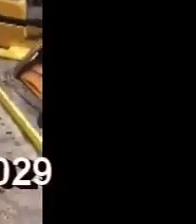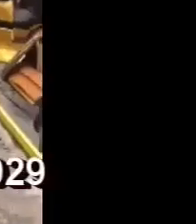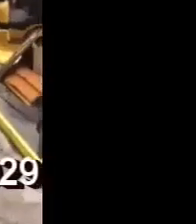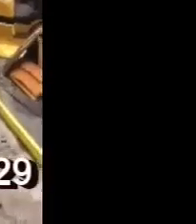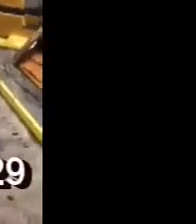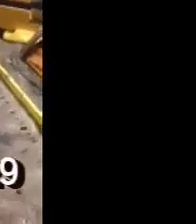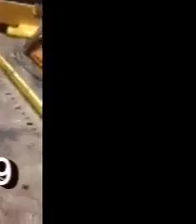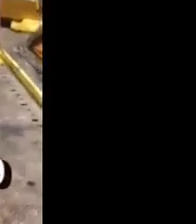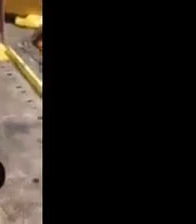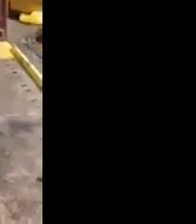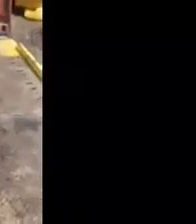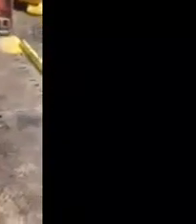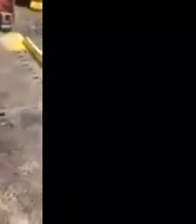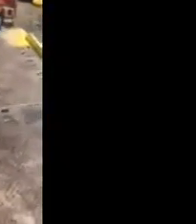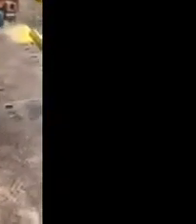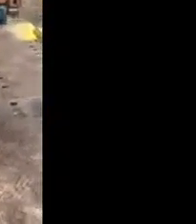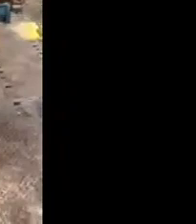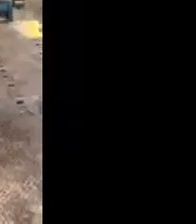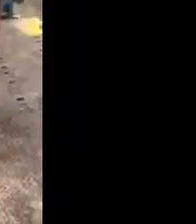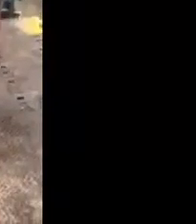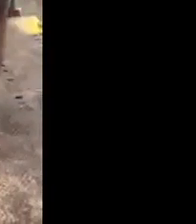Bon, deuxième bord, nous avons un mouvement.